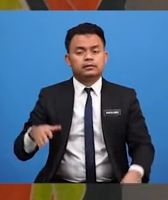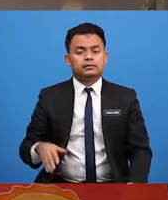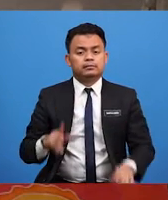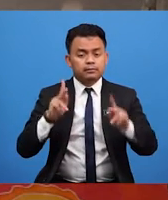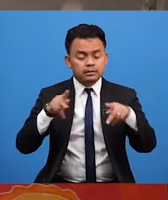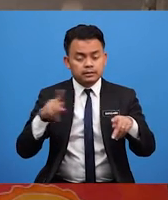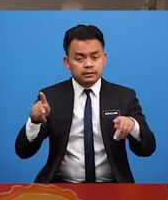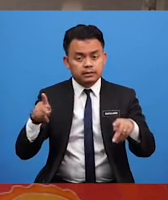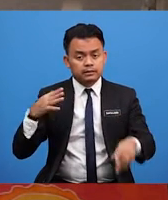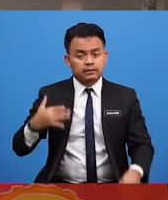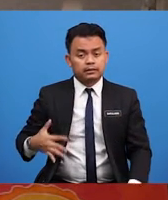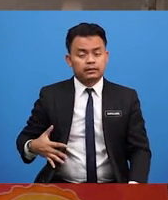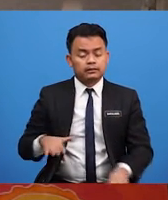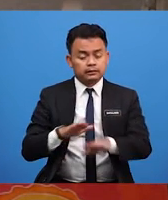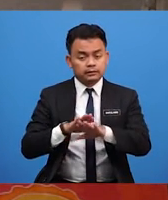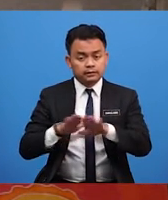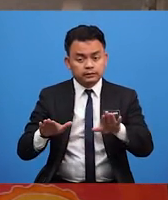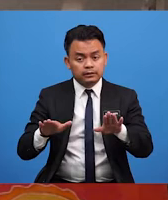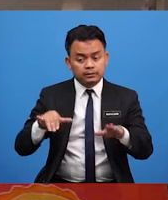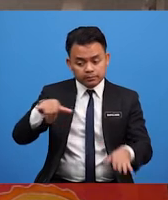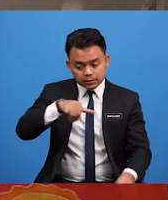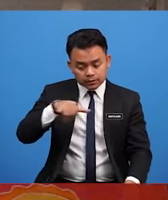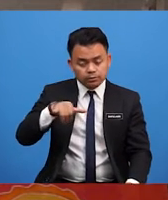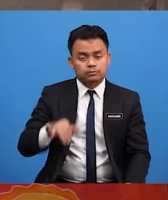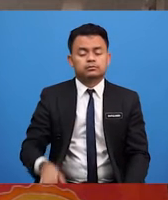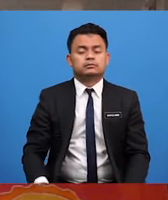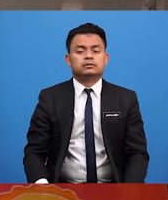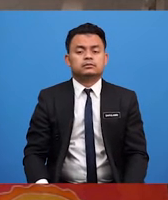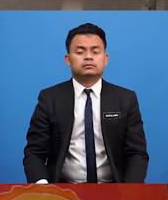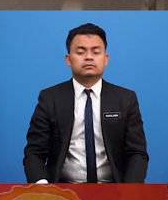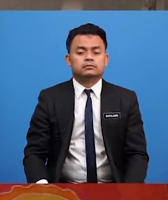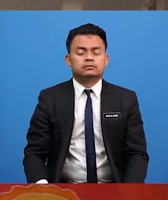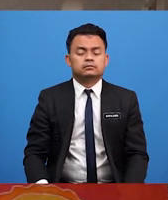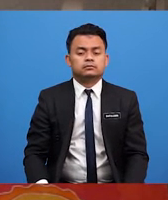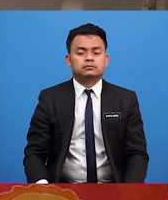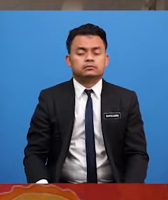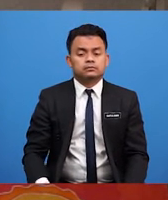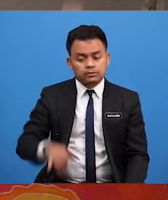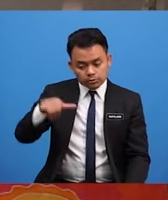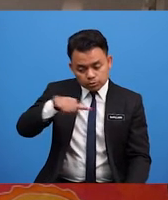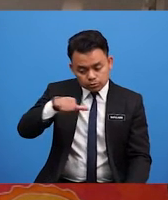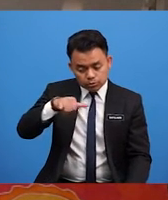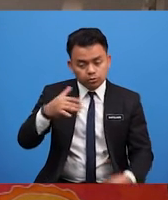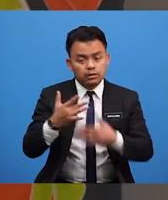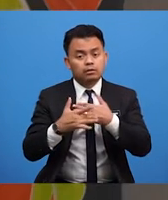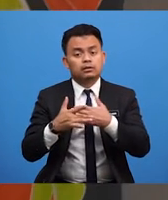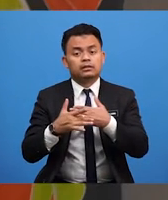berkedut. Sekiranya terdapat kain berkedut, ia perlulah digosok terlebih